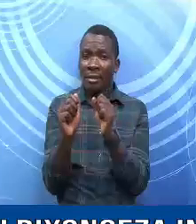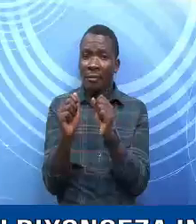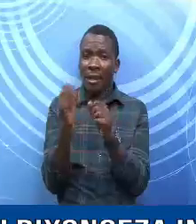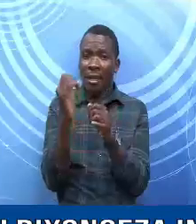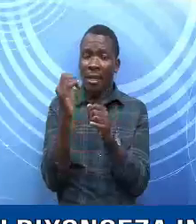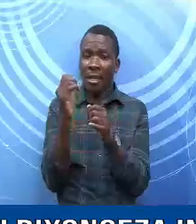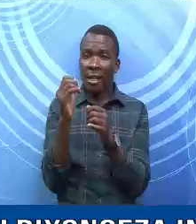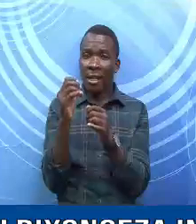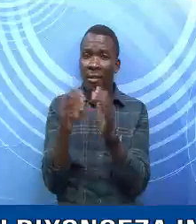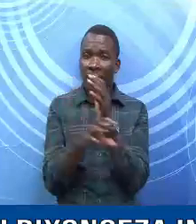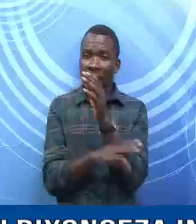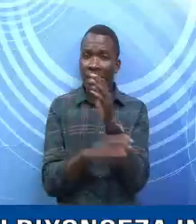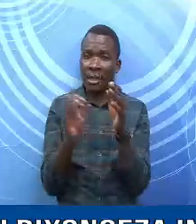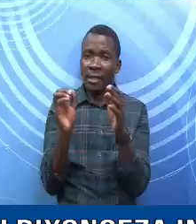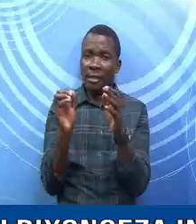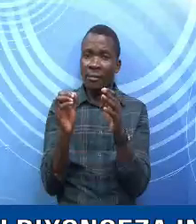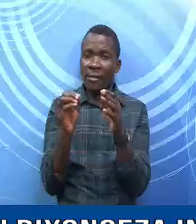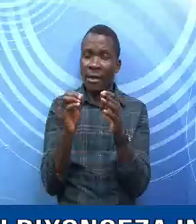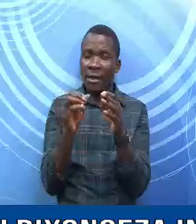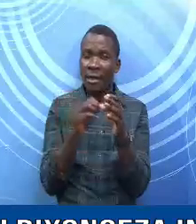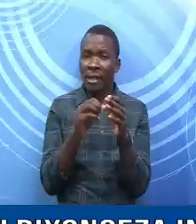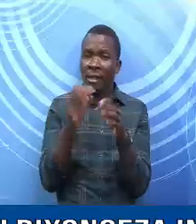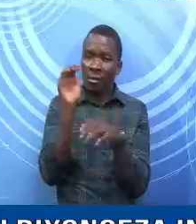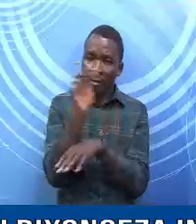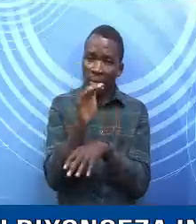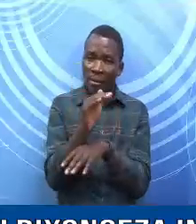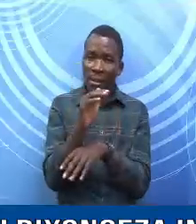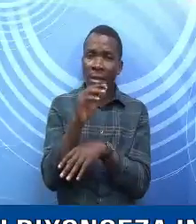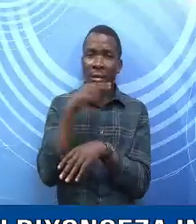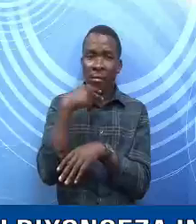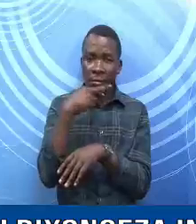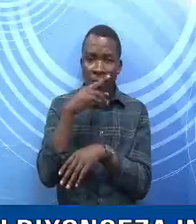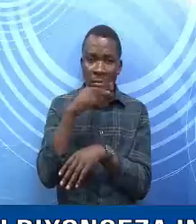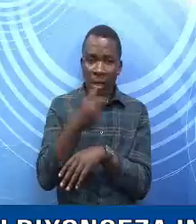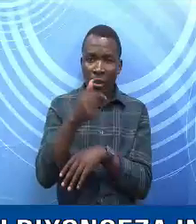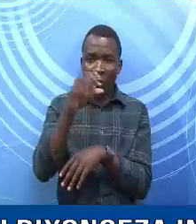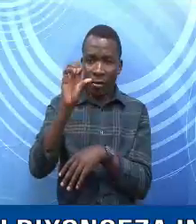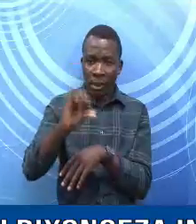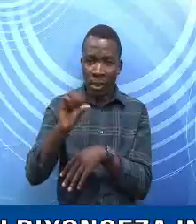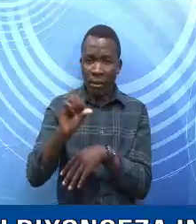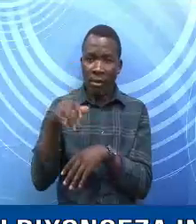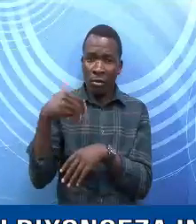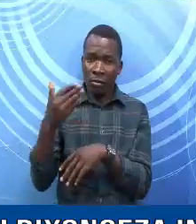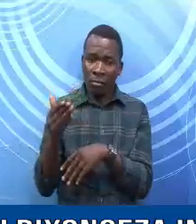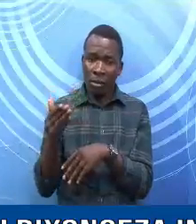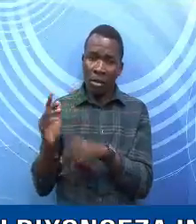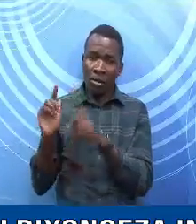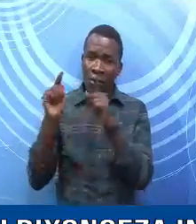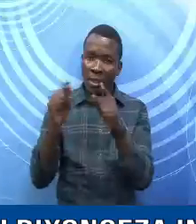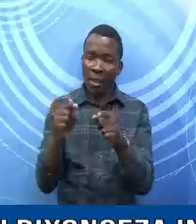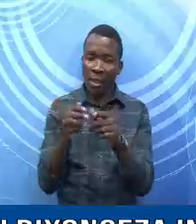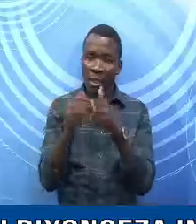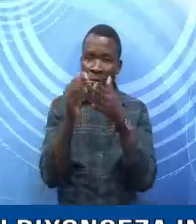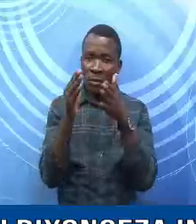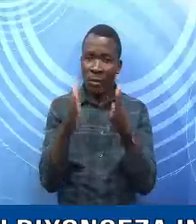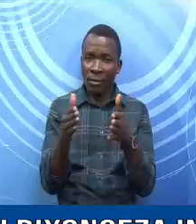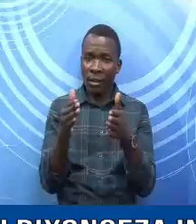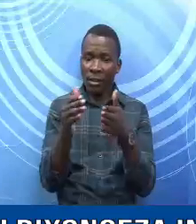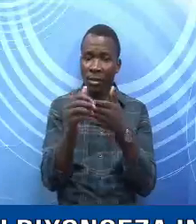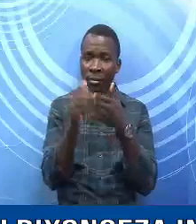ubwo akajya bibabaza ariko bakanga kumusubiza neza, noneho birinda kujya no mu buyobozi. Ubwo rero umuyobozi niwe wagiye abyumva